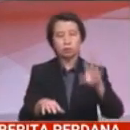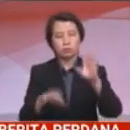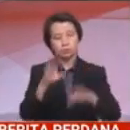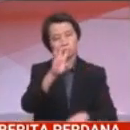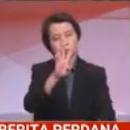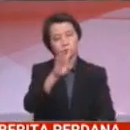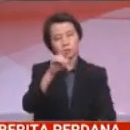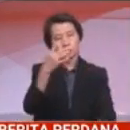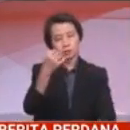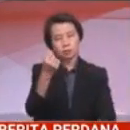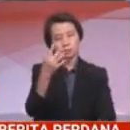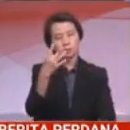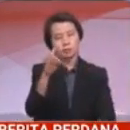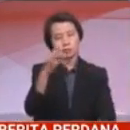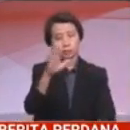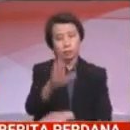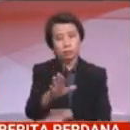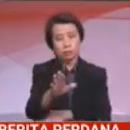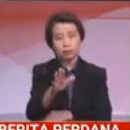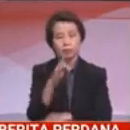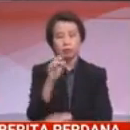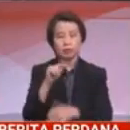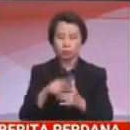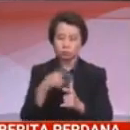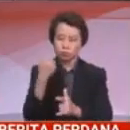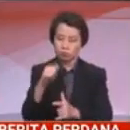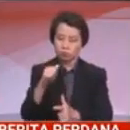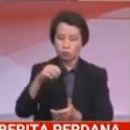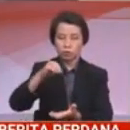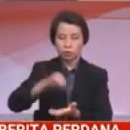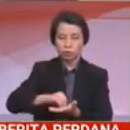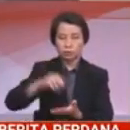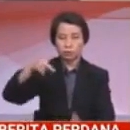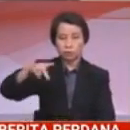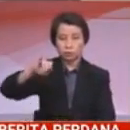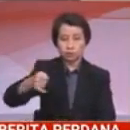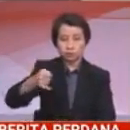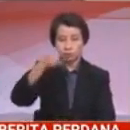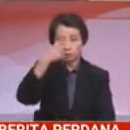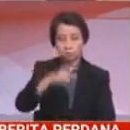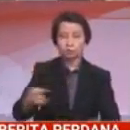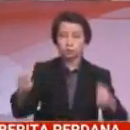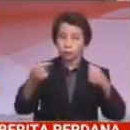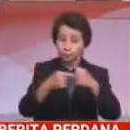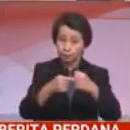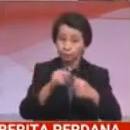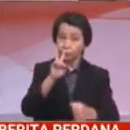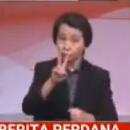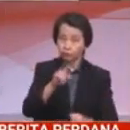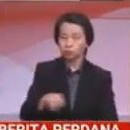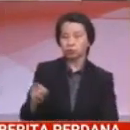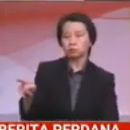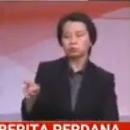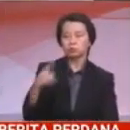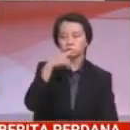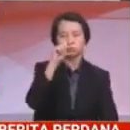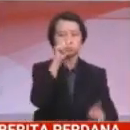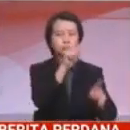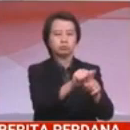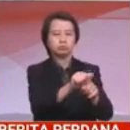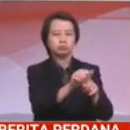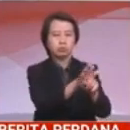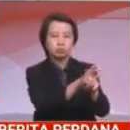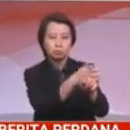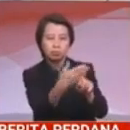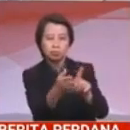4.18 petang 5 Oktober lalu di Tropica Avenue, Petaling Jaya. Bagi pertuduhan kedua, tertuduh didapati menipu dan